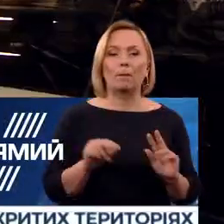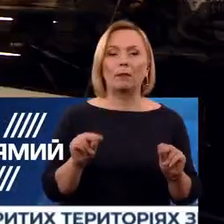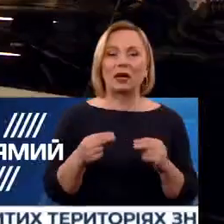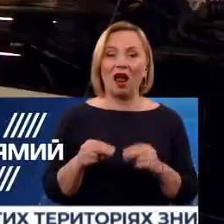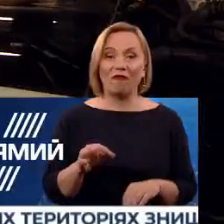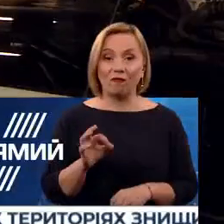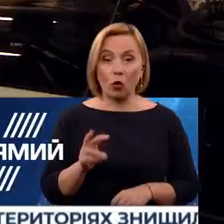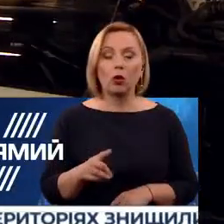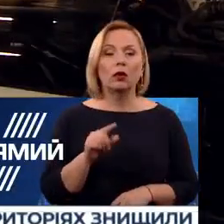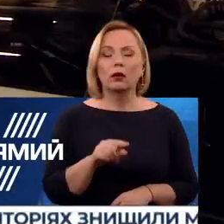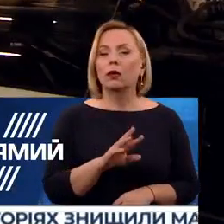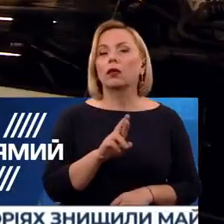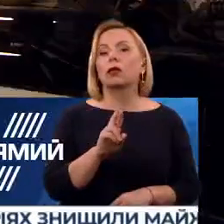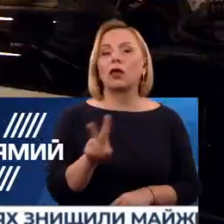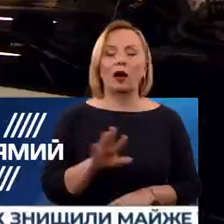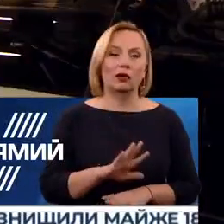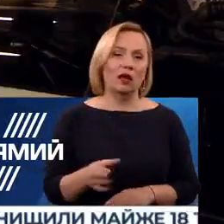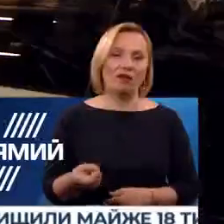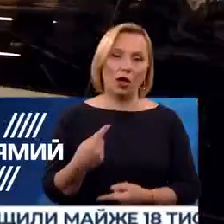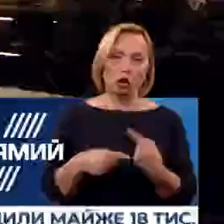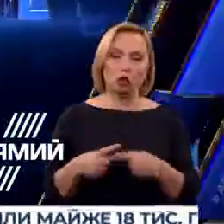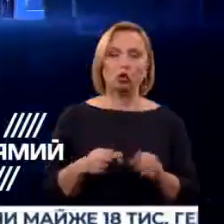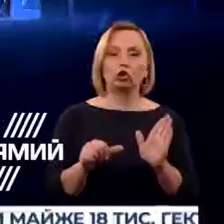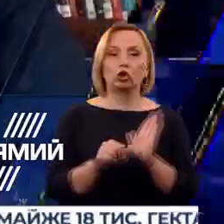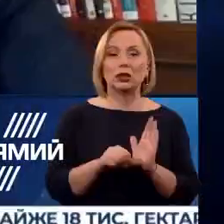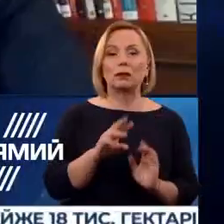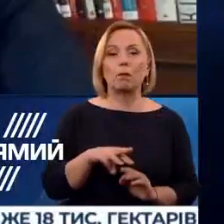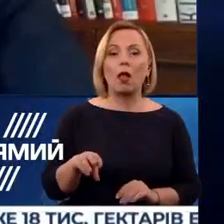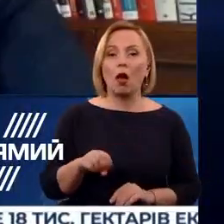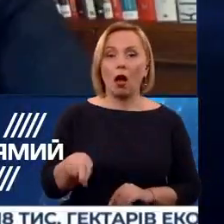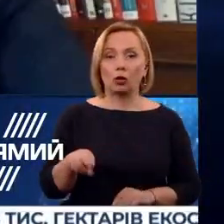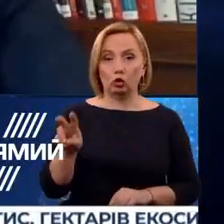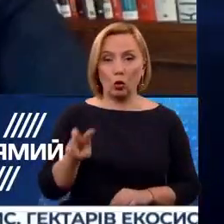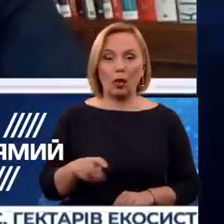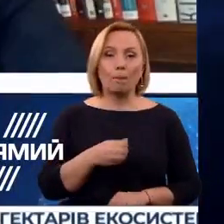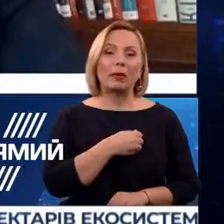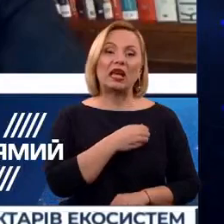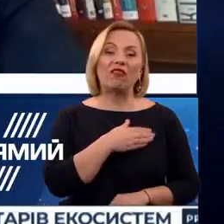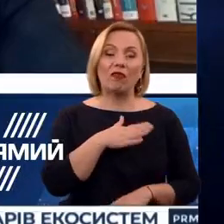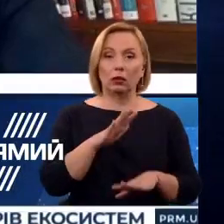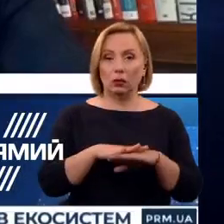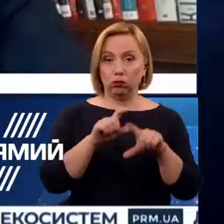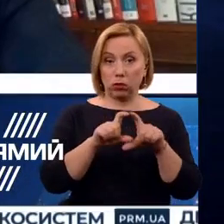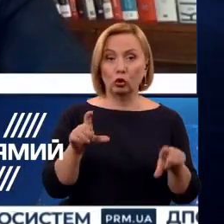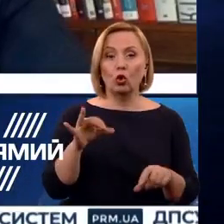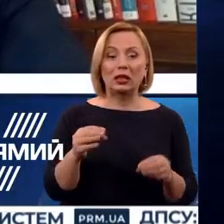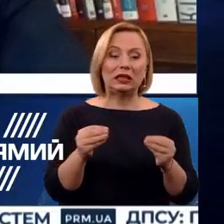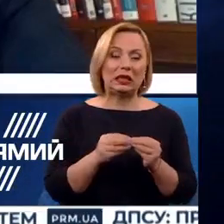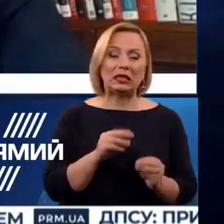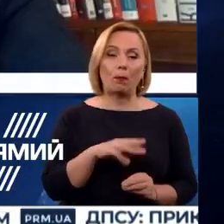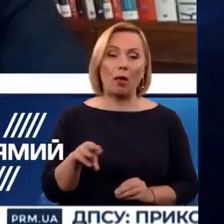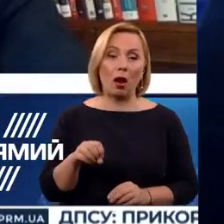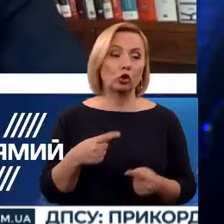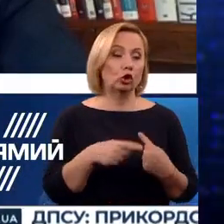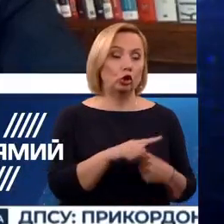те, як не вернути вкрадені 6 мільярдів доларів із Приватбанку і десятки мільярдів доларів з інших банків. Українці по